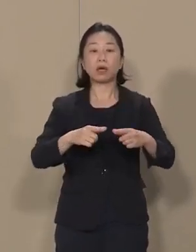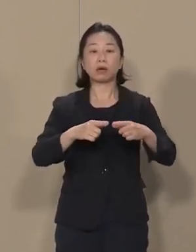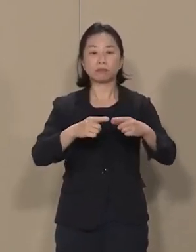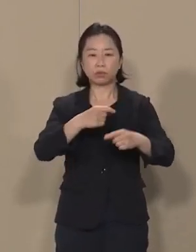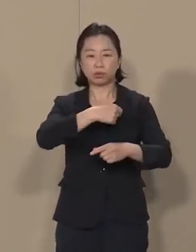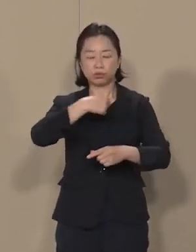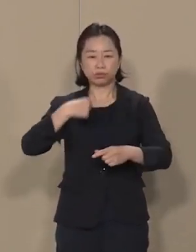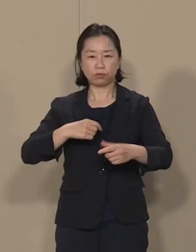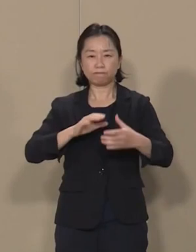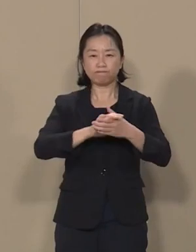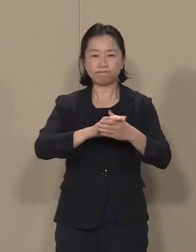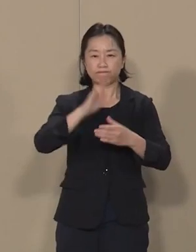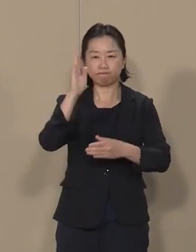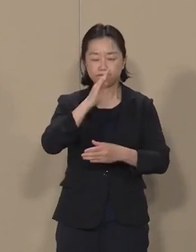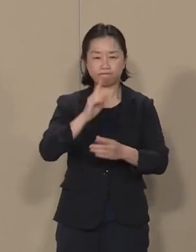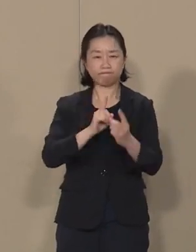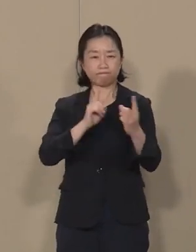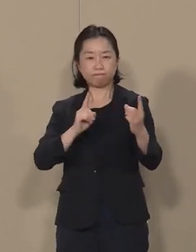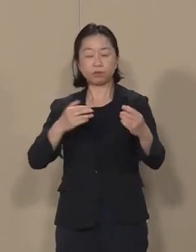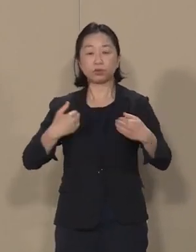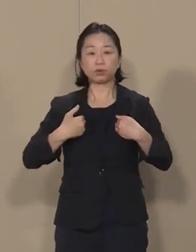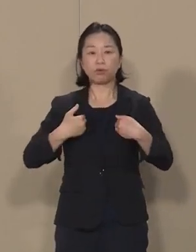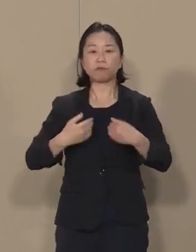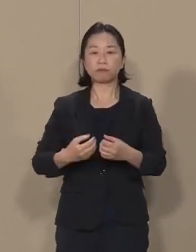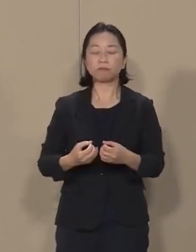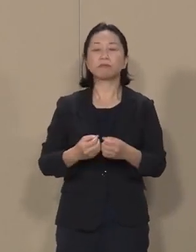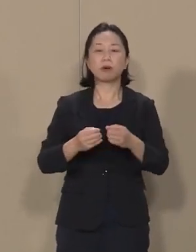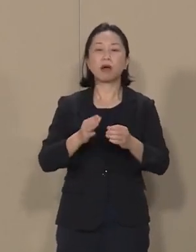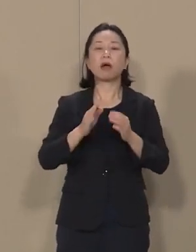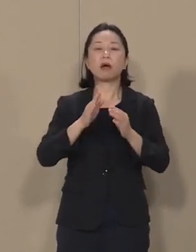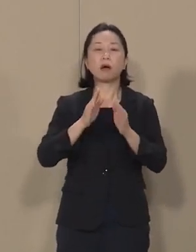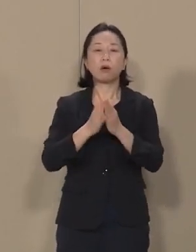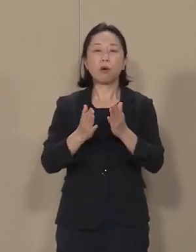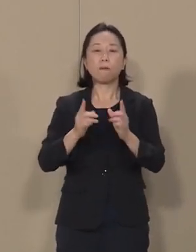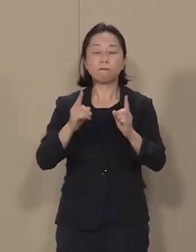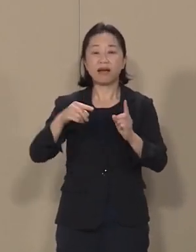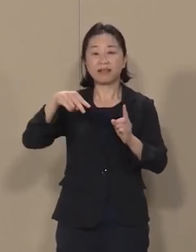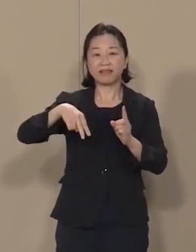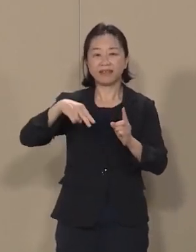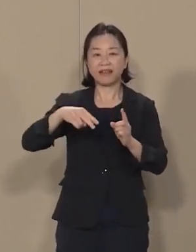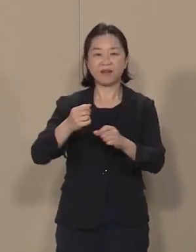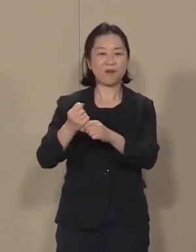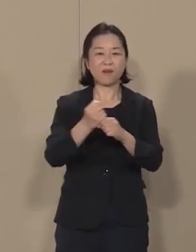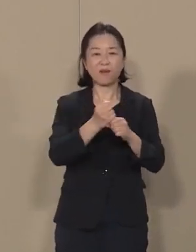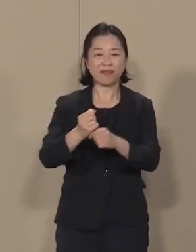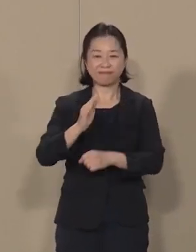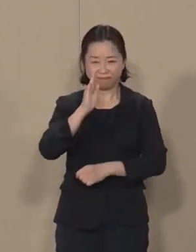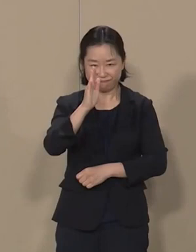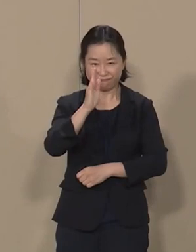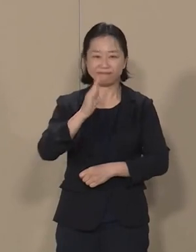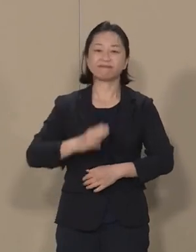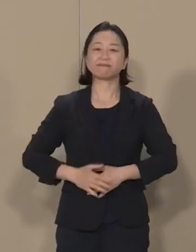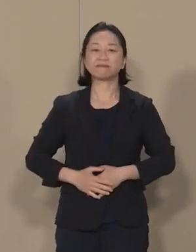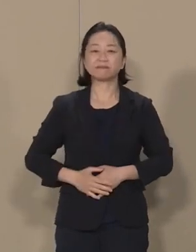のは神道国森ぜひ浸透国森本間奈々をみなさん応援していただきたいと思います